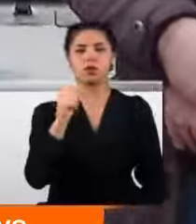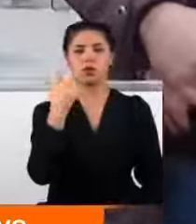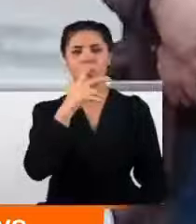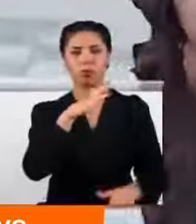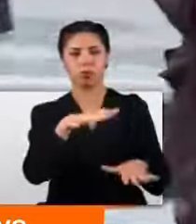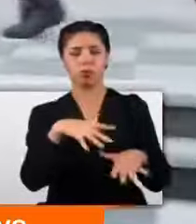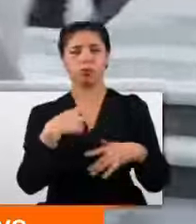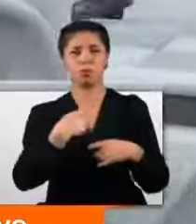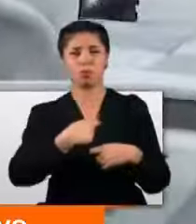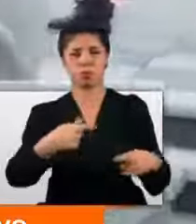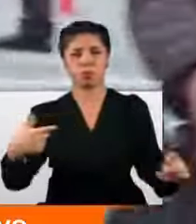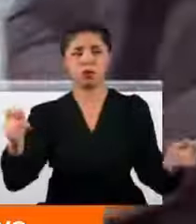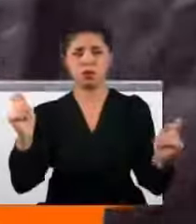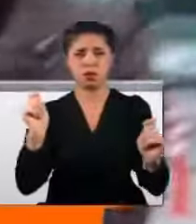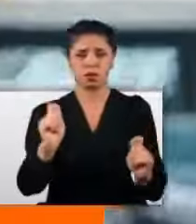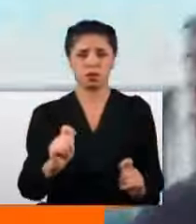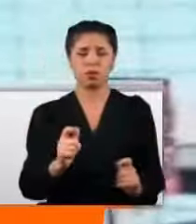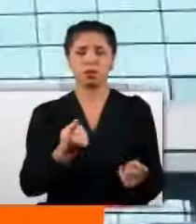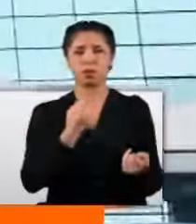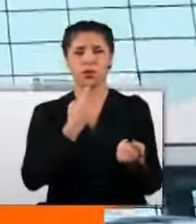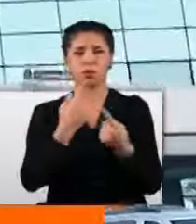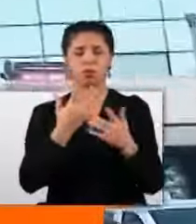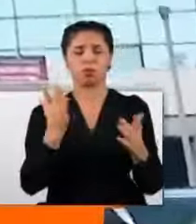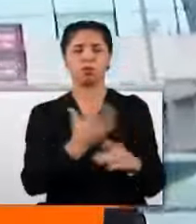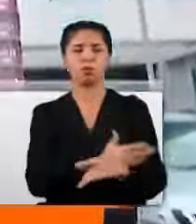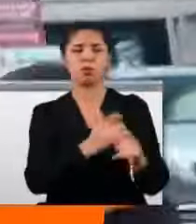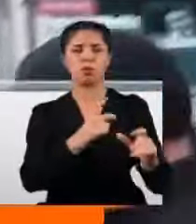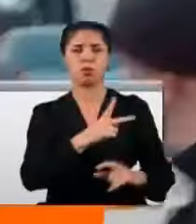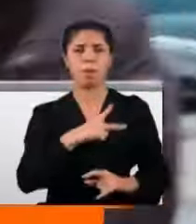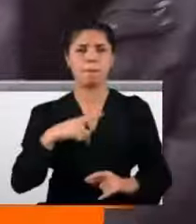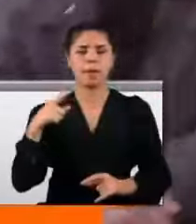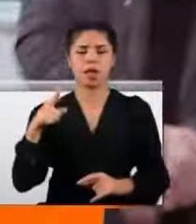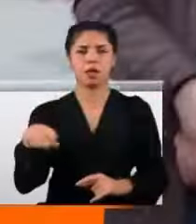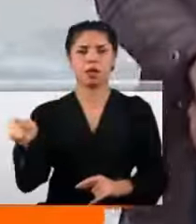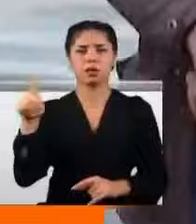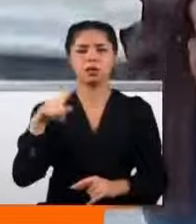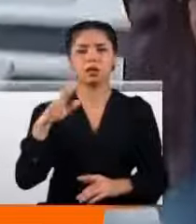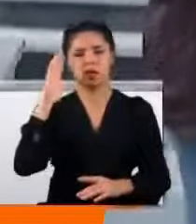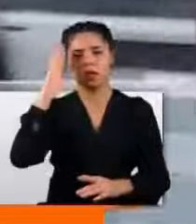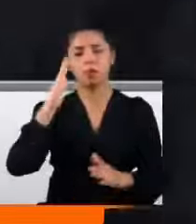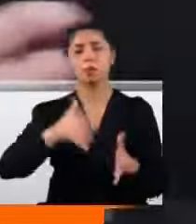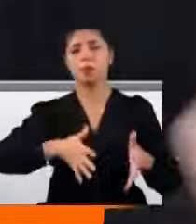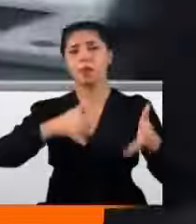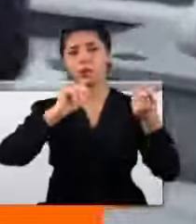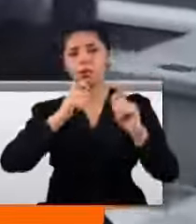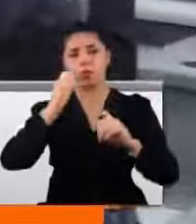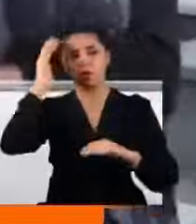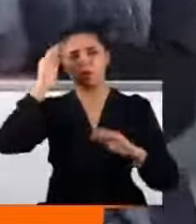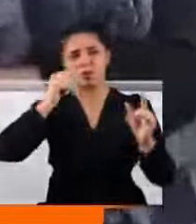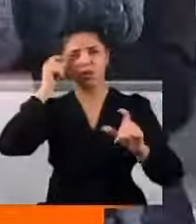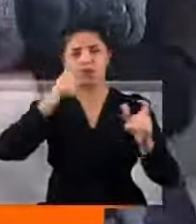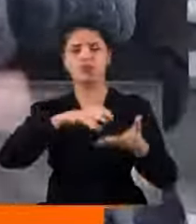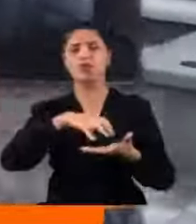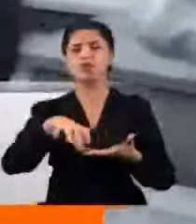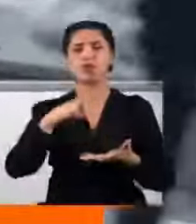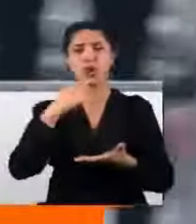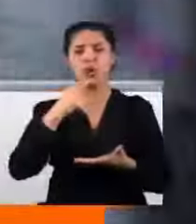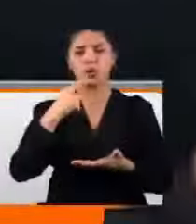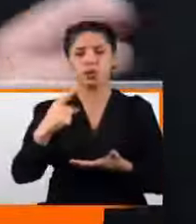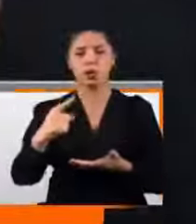milyonlarca lira bütçe ayırması gündeme gelen Büyükşehir Belediyesi'nin kentsel dönüşüm mağdurlarına İsa bütçe yok açıklaması yapması